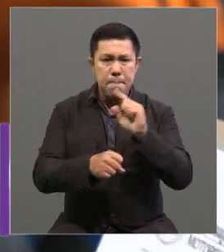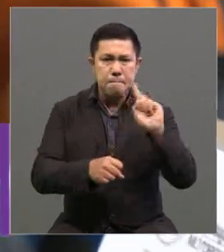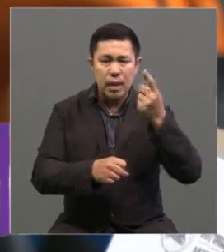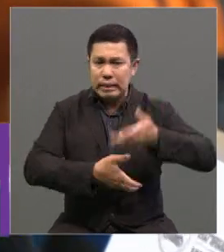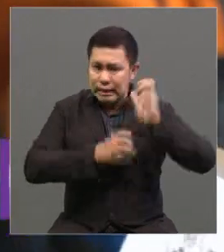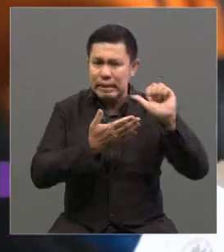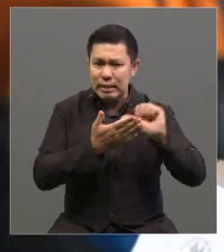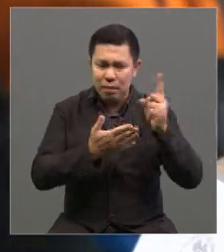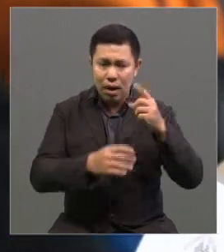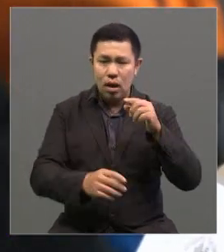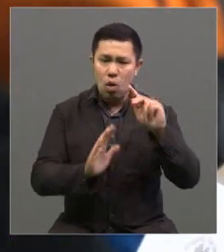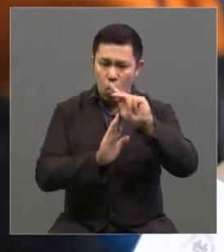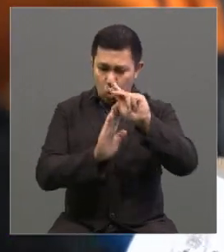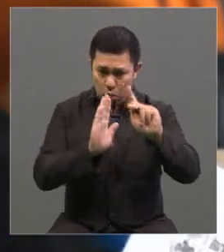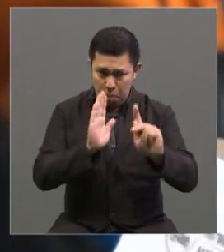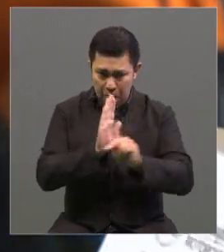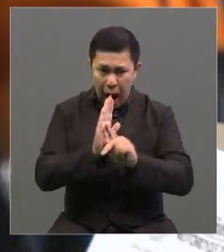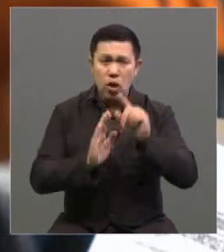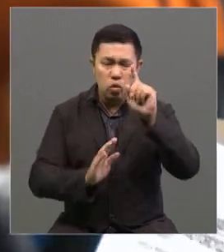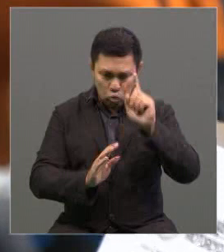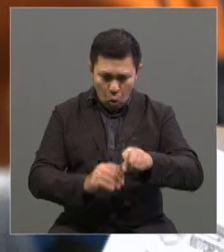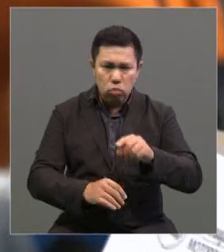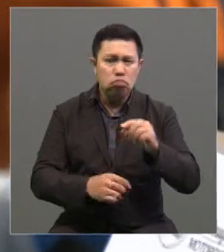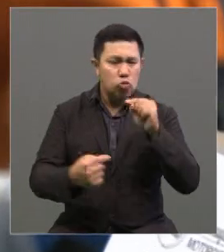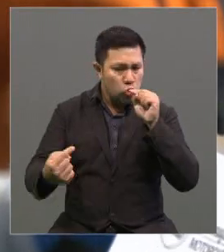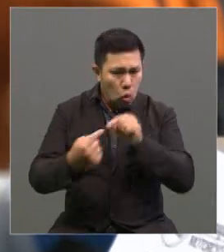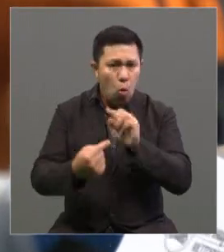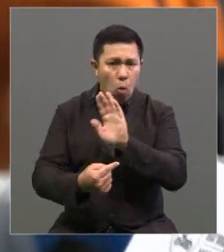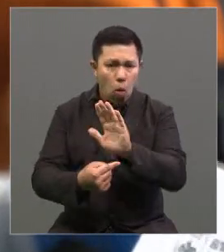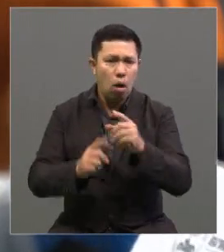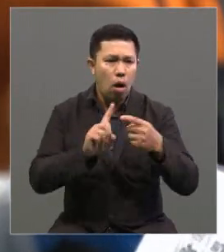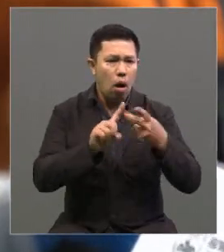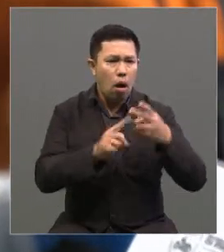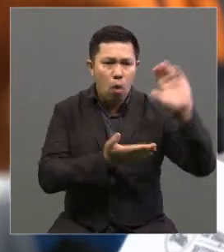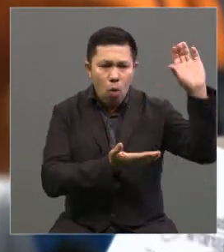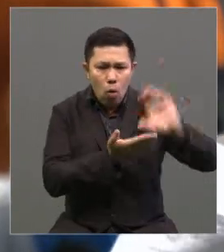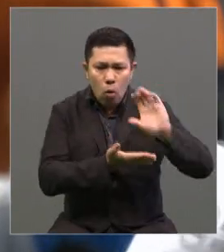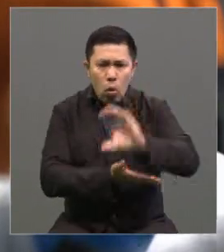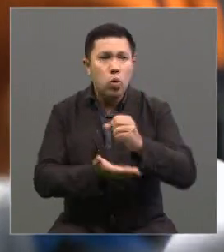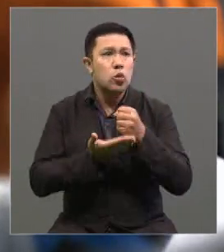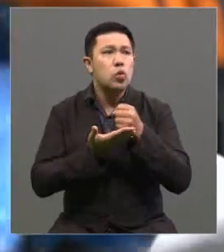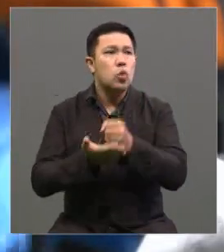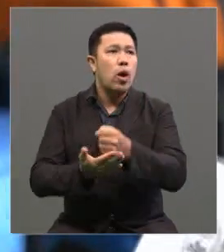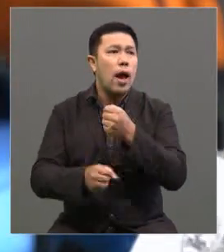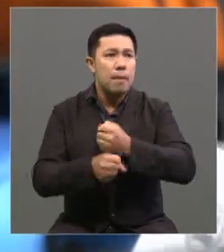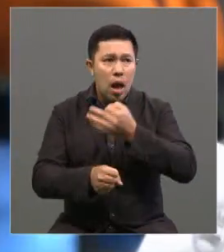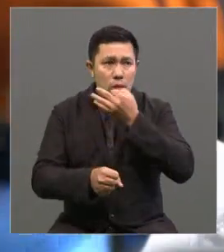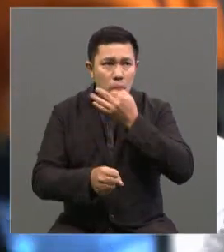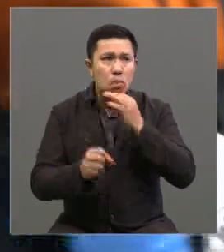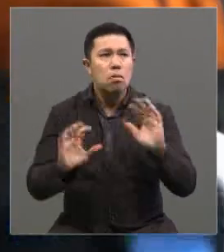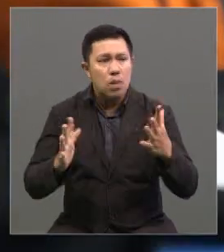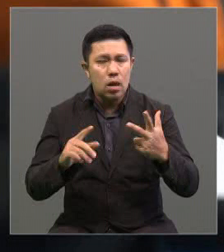ๆเช่นการบังคับใช้กฎหมายที่มีประสิทธิภาพการขาดการสนับสนุนกองทุนเพื่อประกอบอาชี